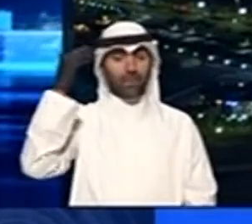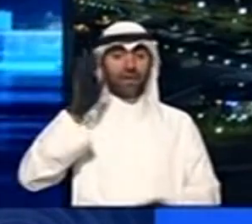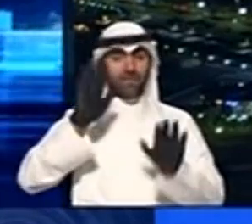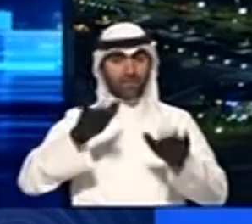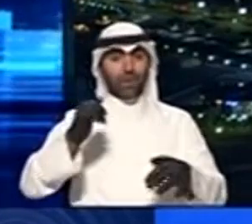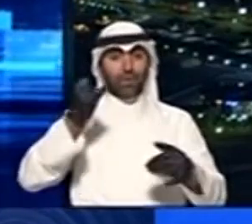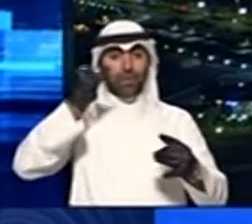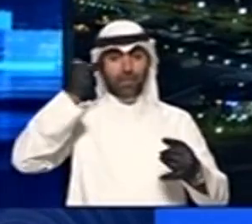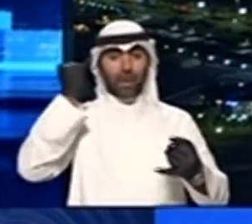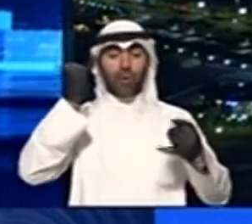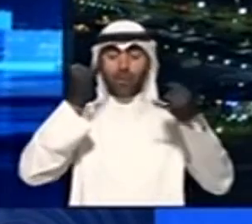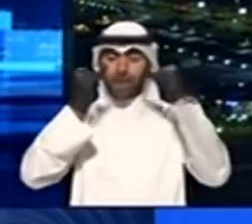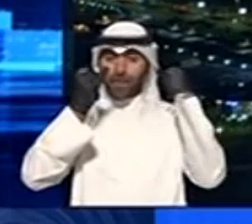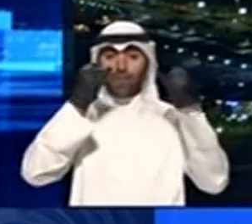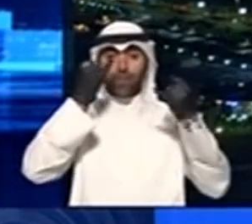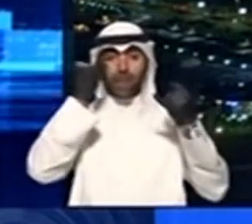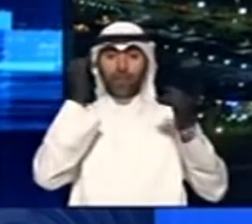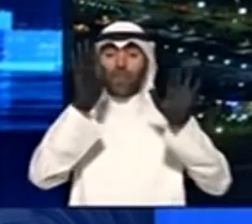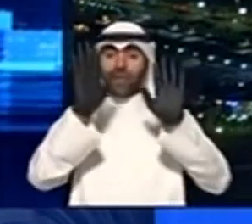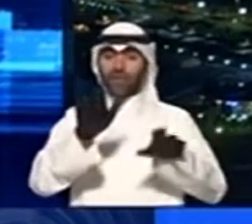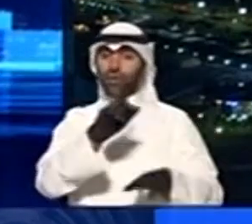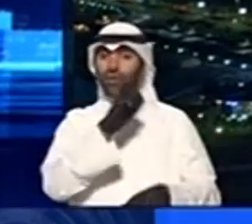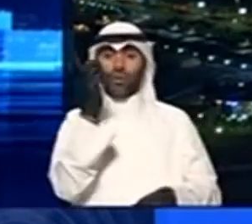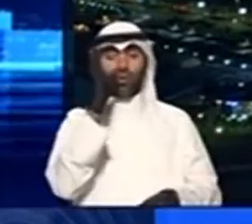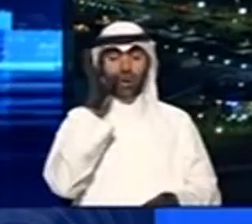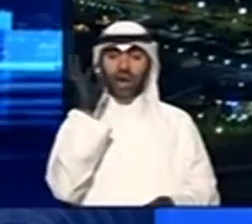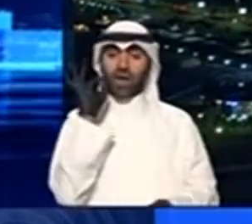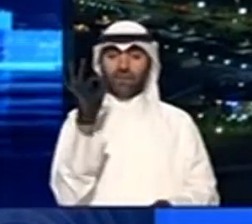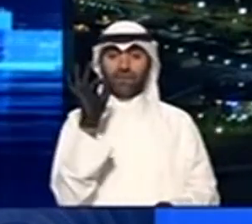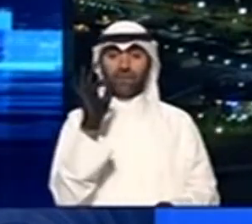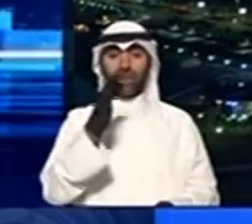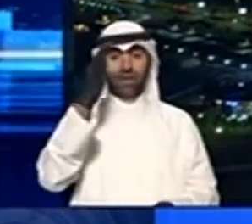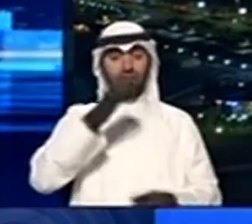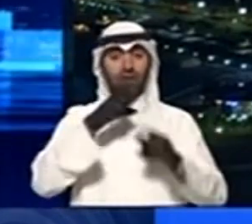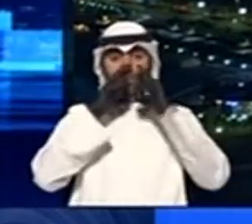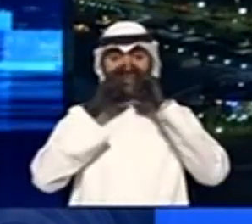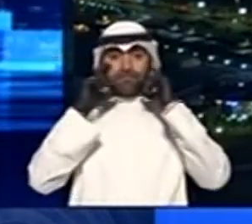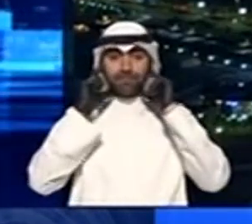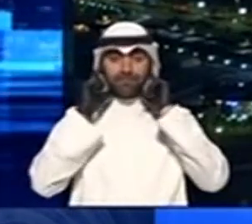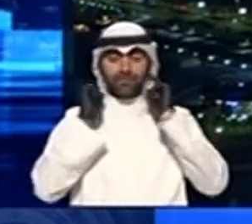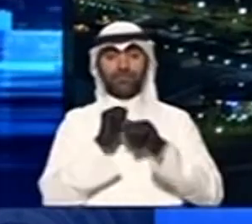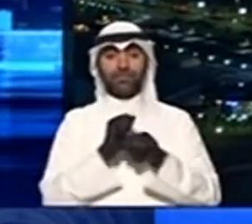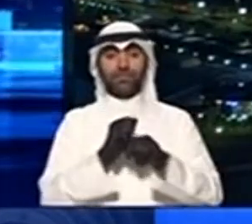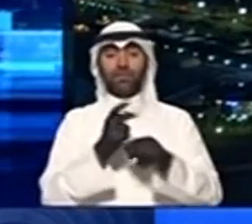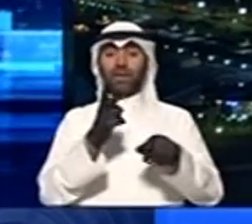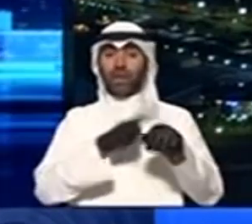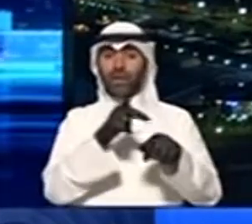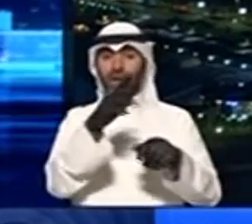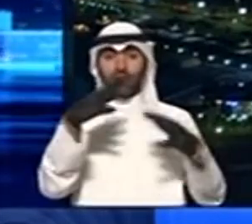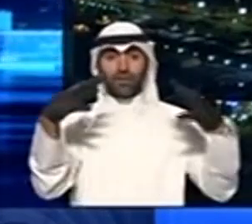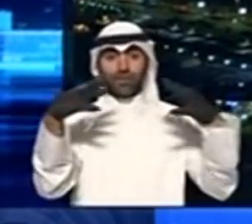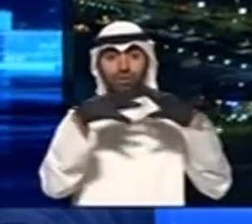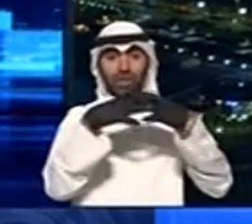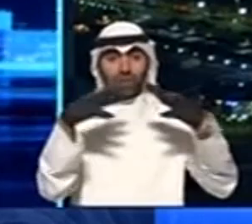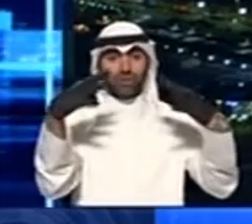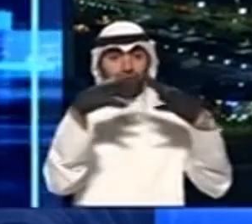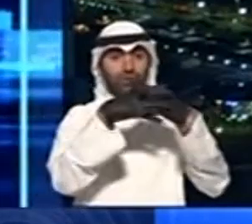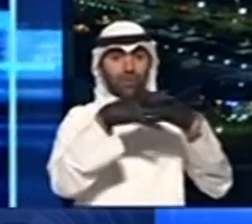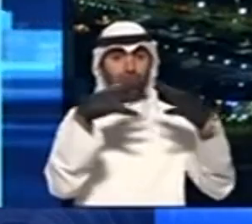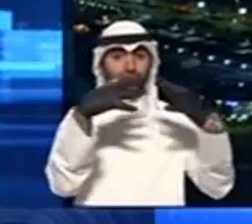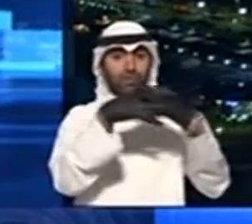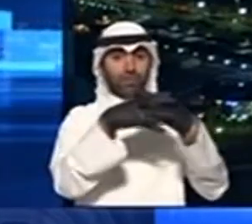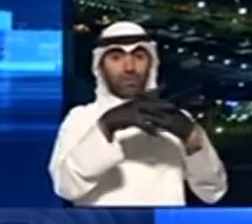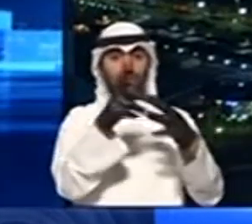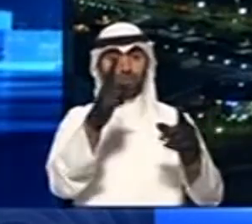وترجمتها إلى سلوك صحي إيجابي. أكرر، احنا نتكلم عن تباعد اجتماعي بترك مسافة من متر إلى متر ونص ربما